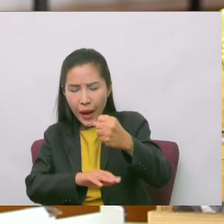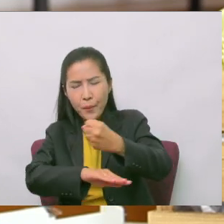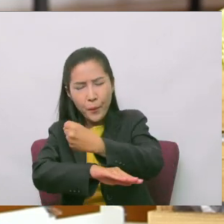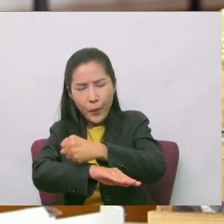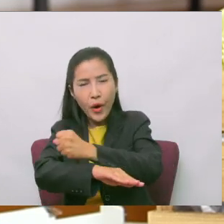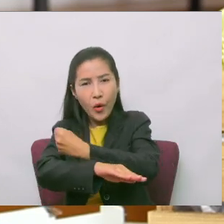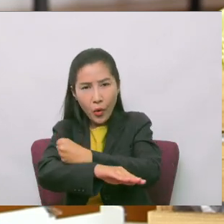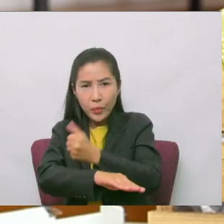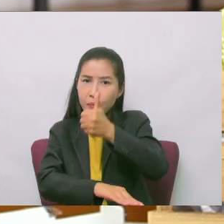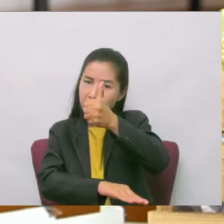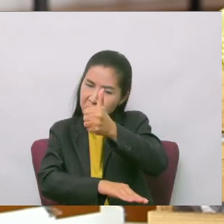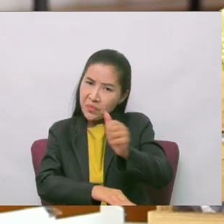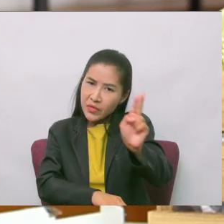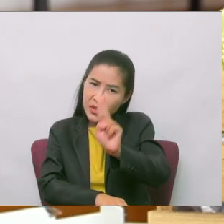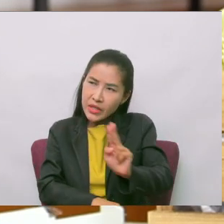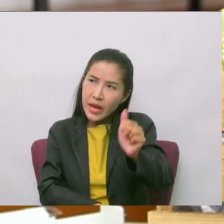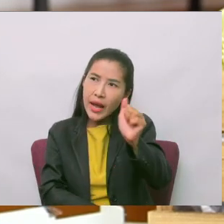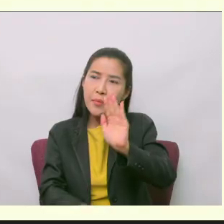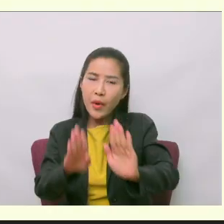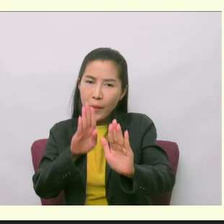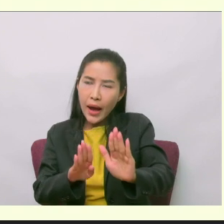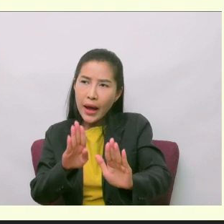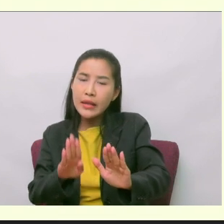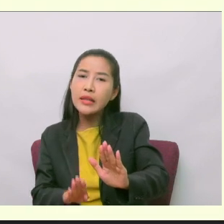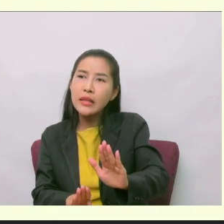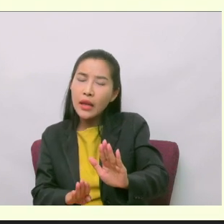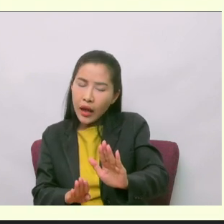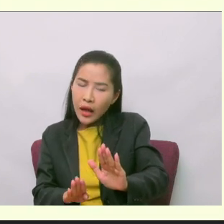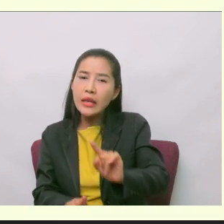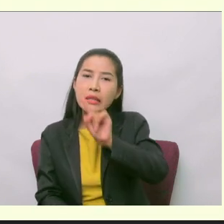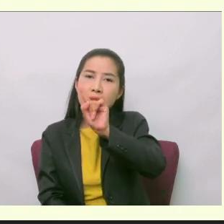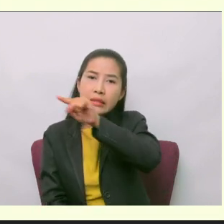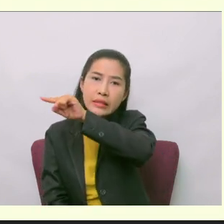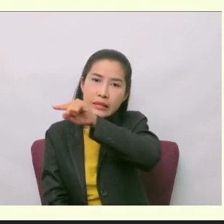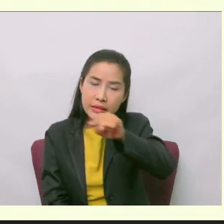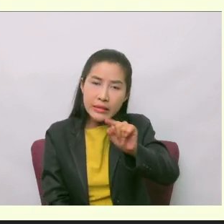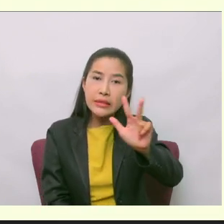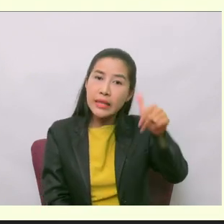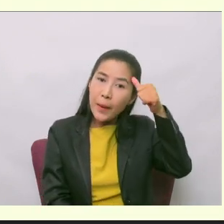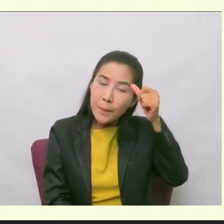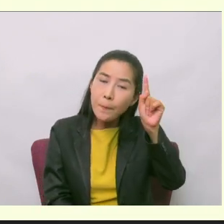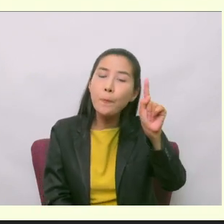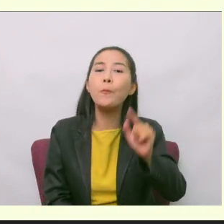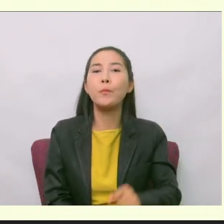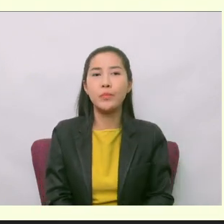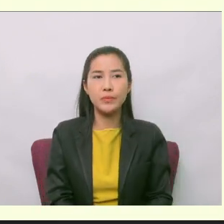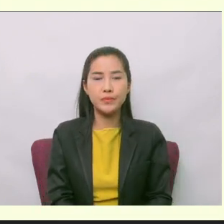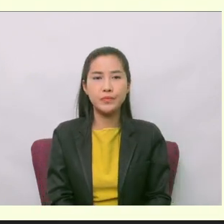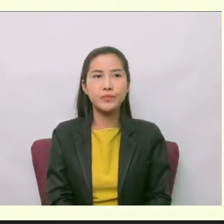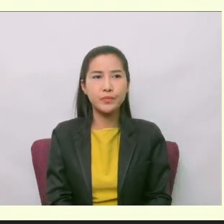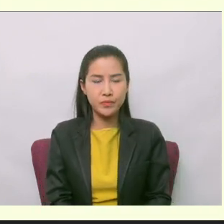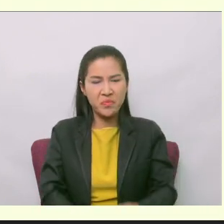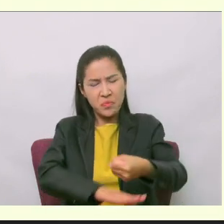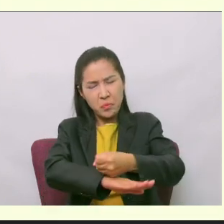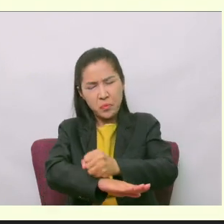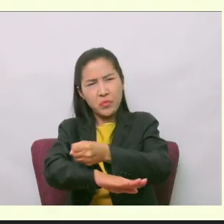วันเป็นอย่างมากนะคะเนื่องจากว่าถ้าเกิดเราประคบบ่อยเกินไปนะคะก็จะทำให้ในเรื่องของการสูญเสียน้